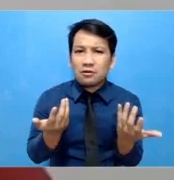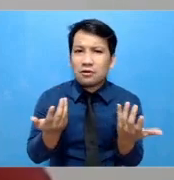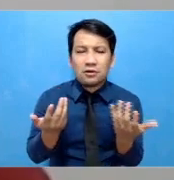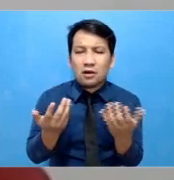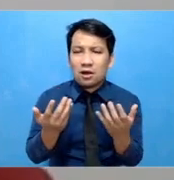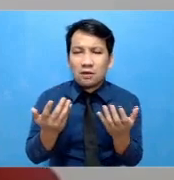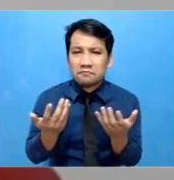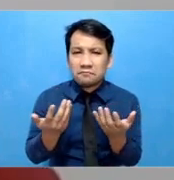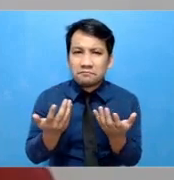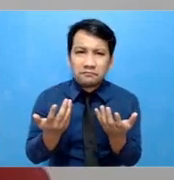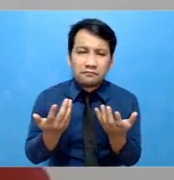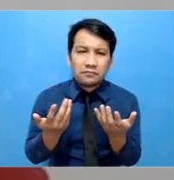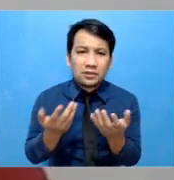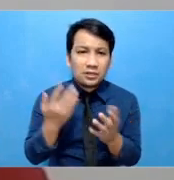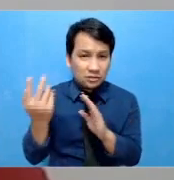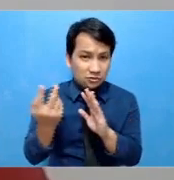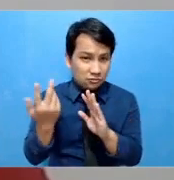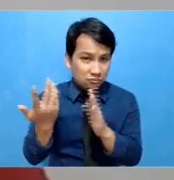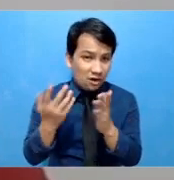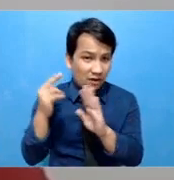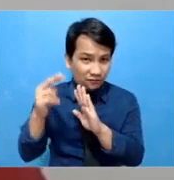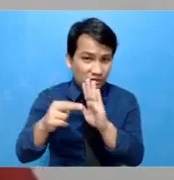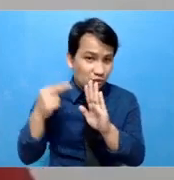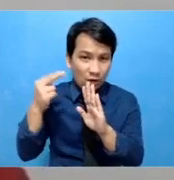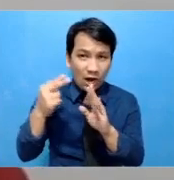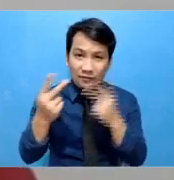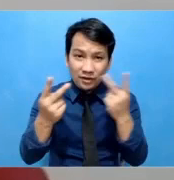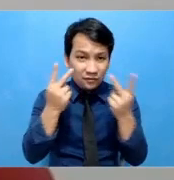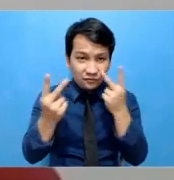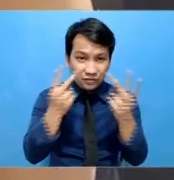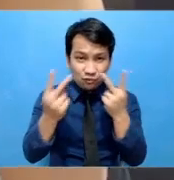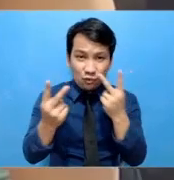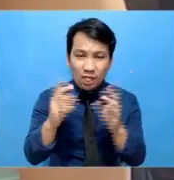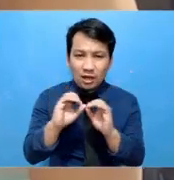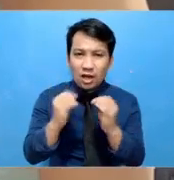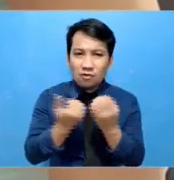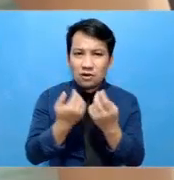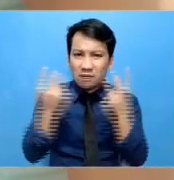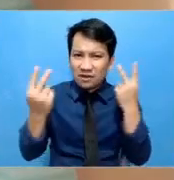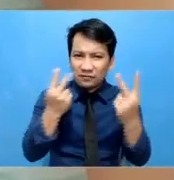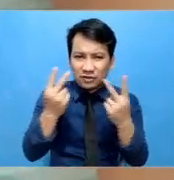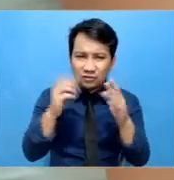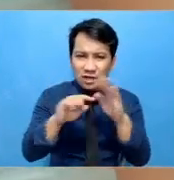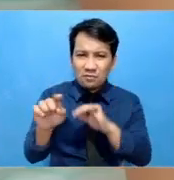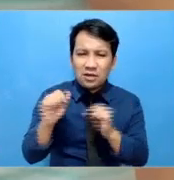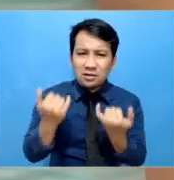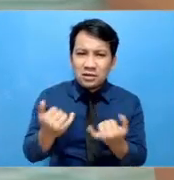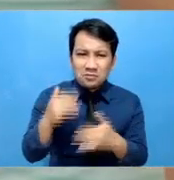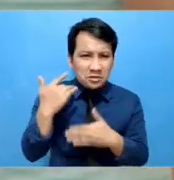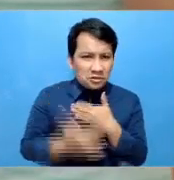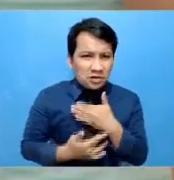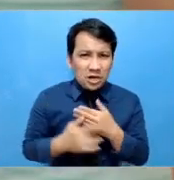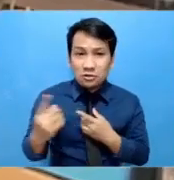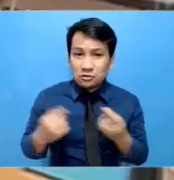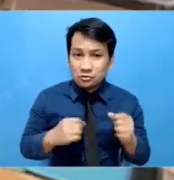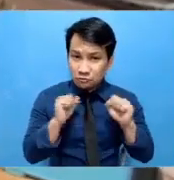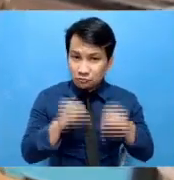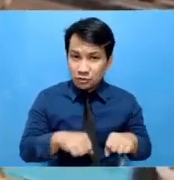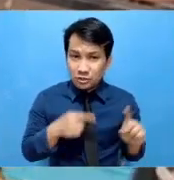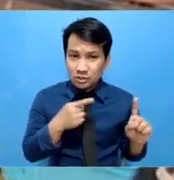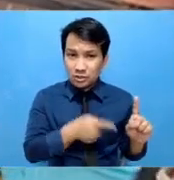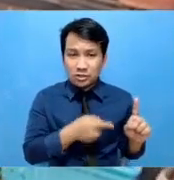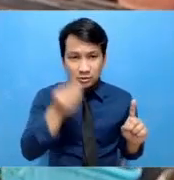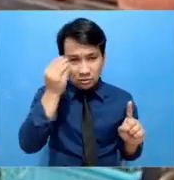through visuals would be one. Of course. Isa sa mga maaaring gawin ng isang kandidato ay